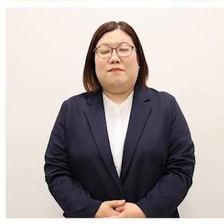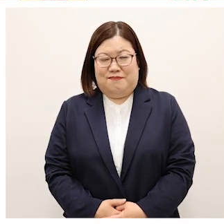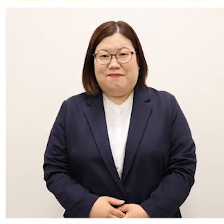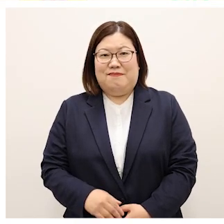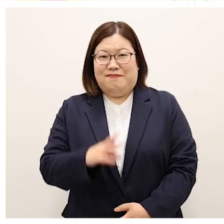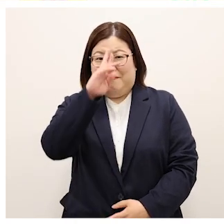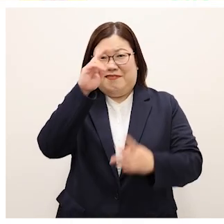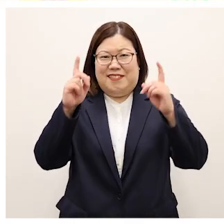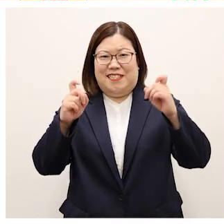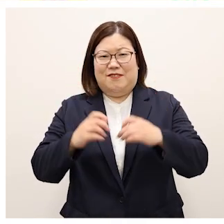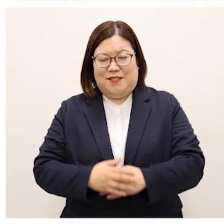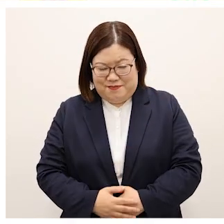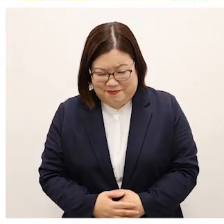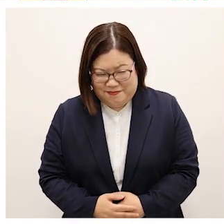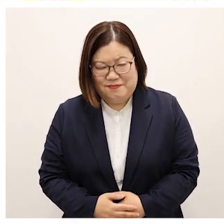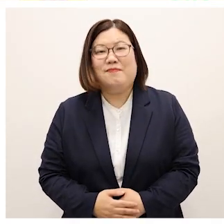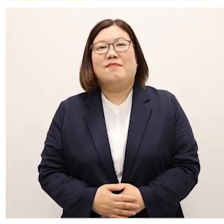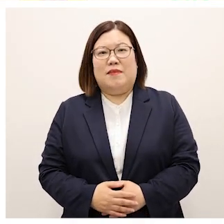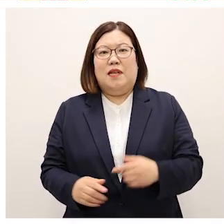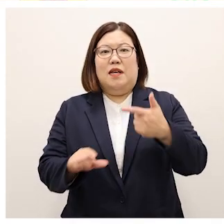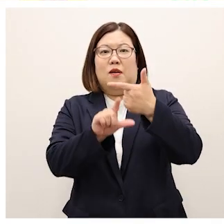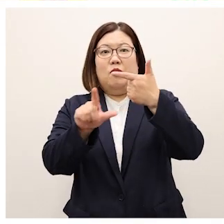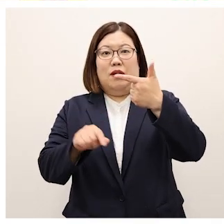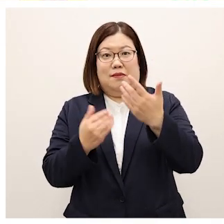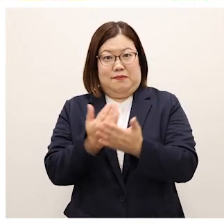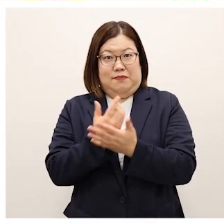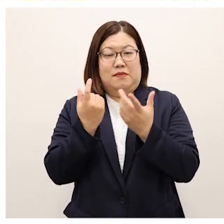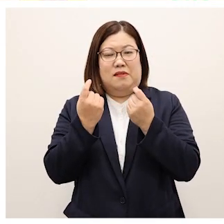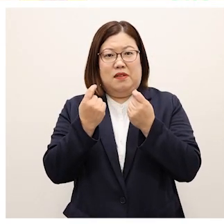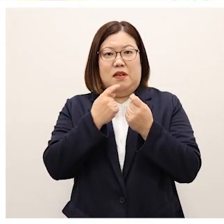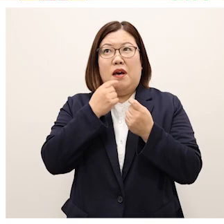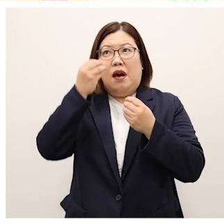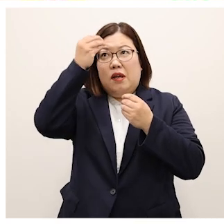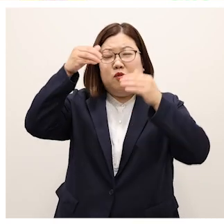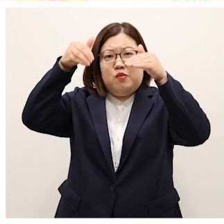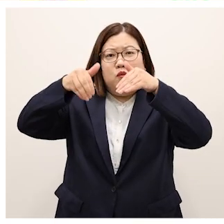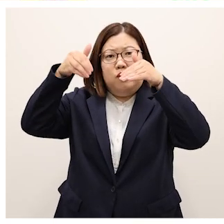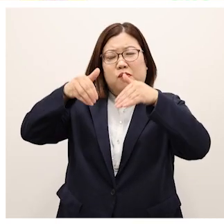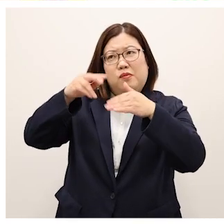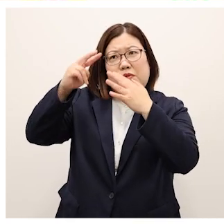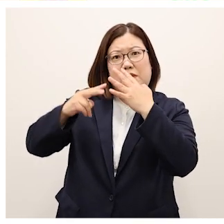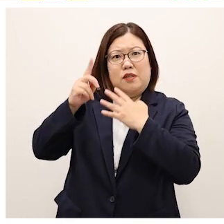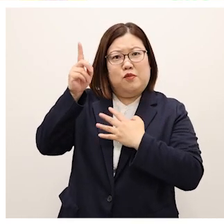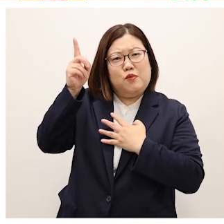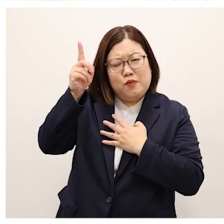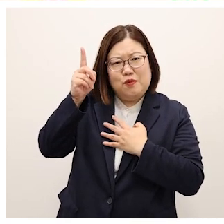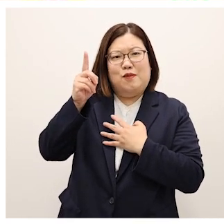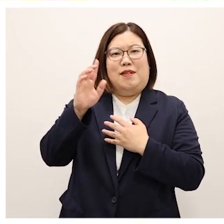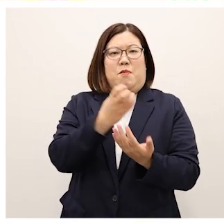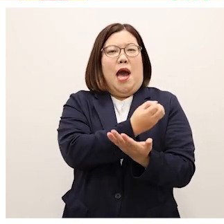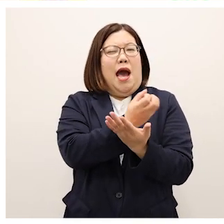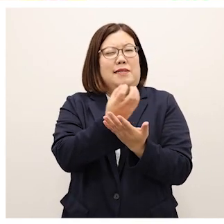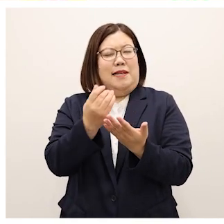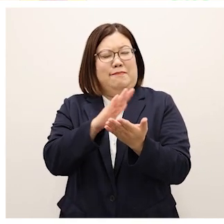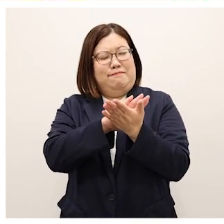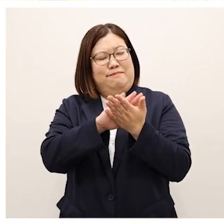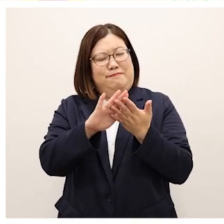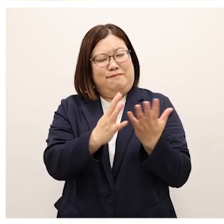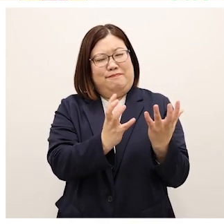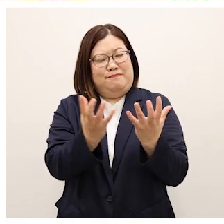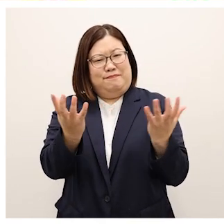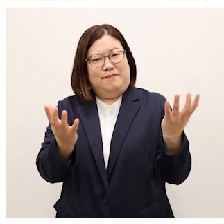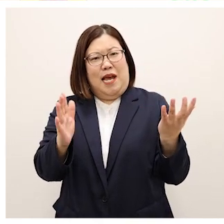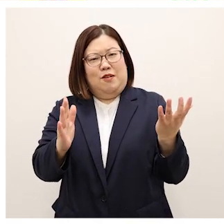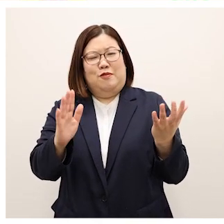皆さんこんにちは。6月を迎え、終了季節となりました。被災がある美しく咲き誇る一